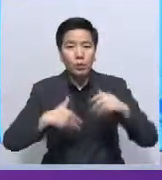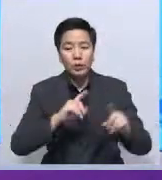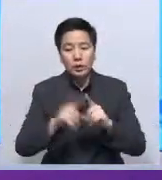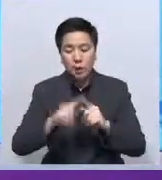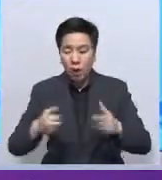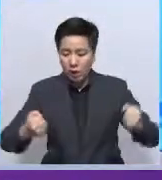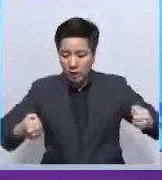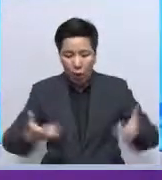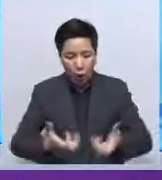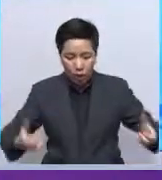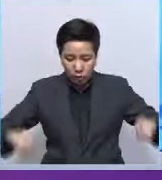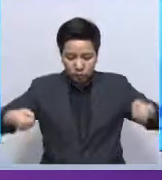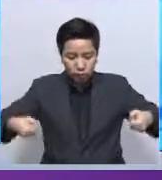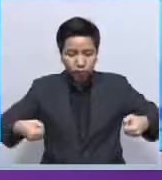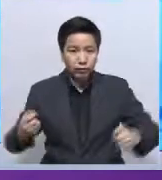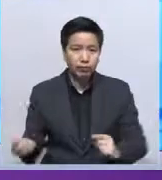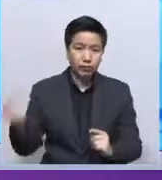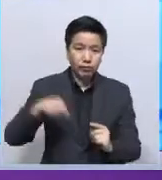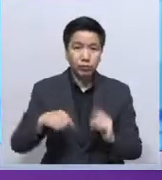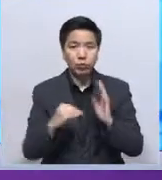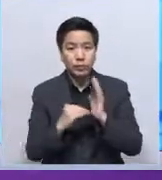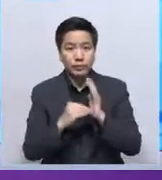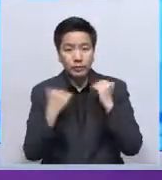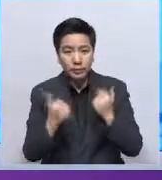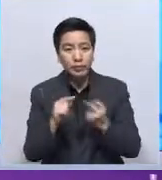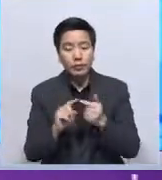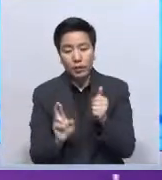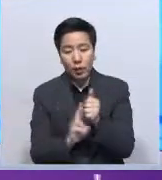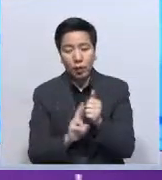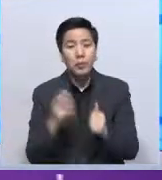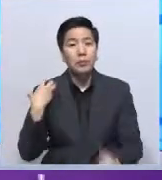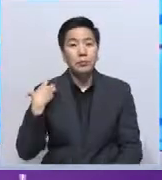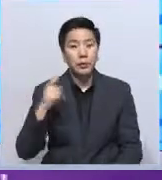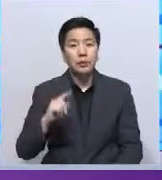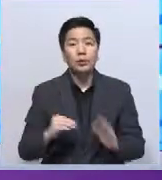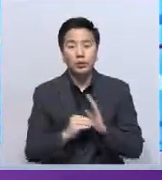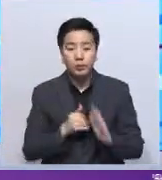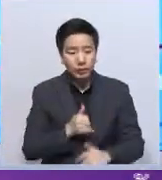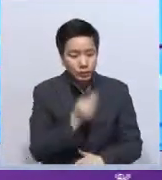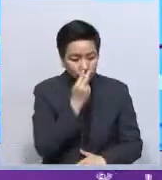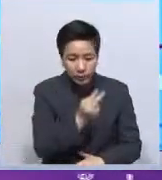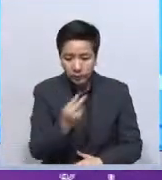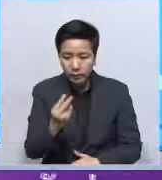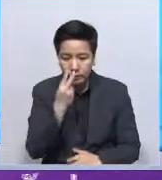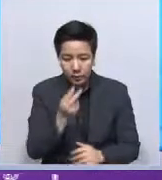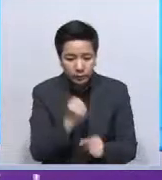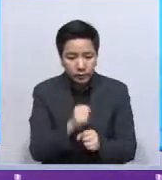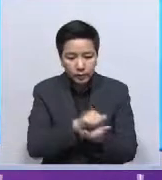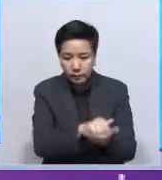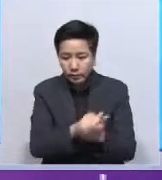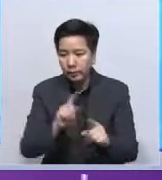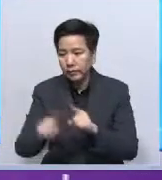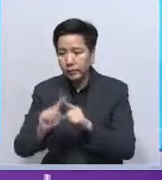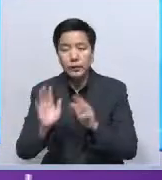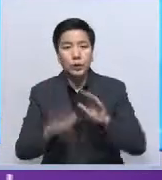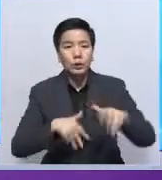นก็หอบหิ้วสัมภาระติดไม้ติดมือกลับมาด้วยค่ะทางด้านท่านรองปลัดกรุงเทพมหานครได้ลงพื้นที่ด้วยตัวเองตรวจการอำนวยความสะดวก